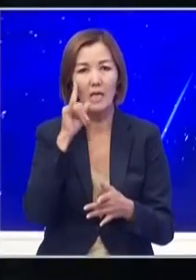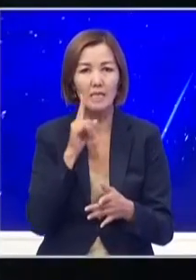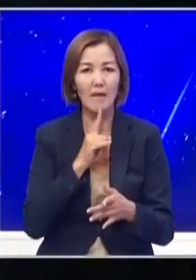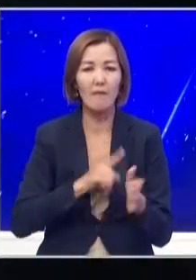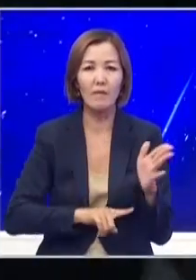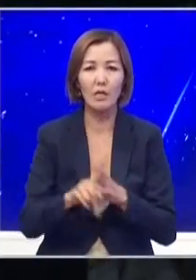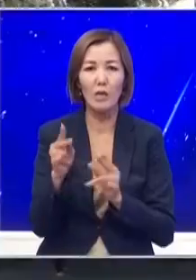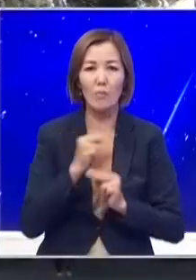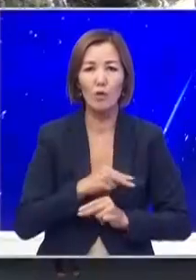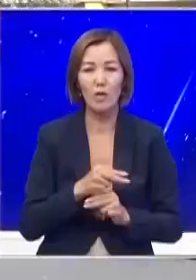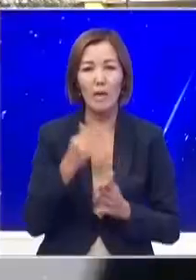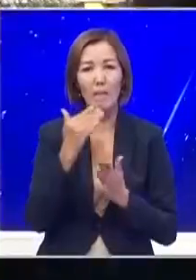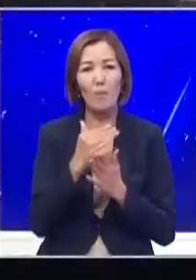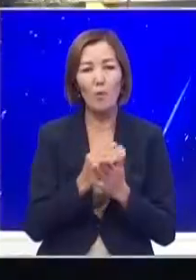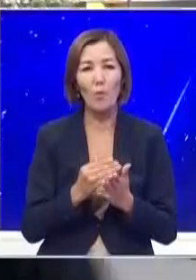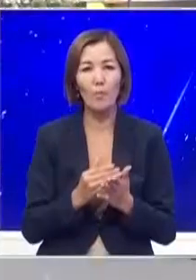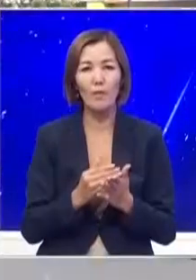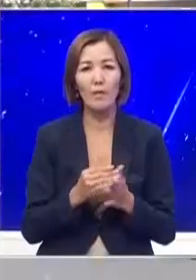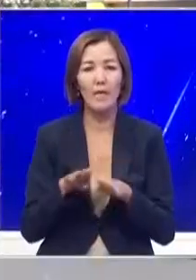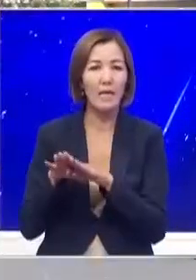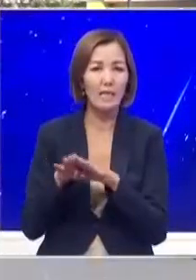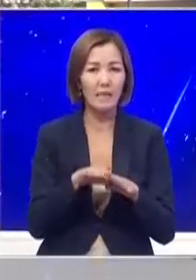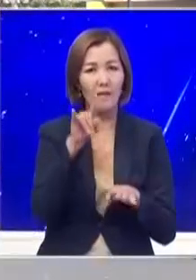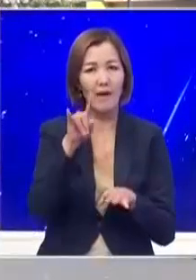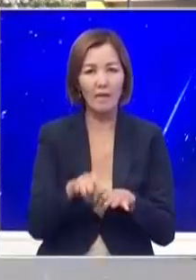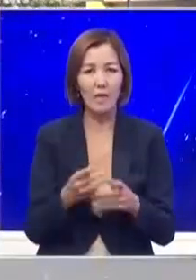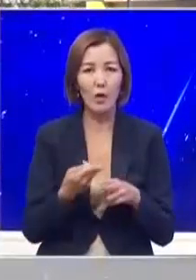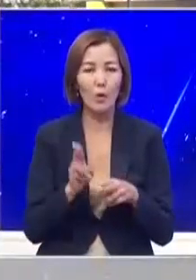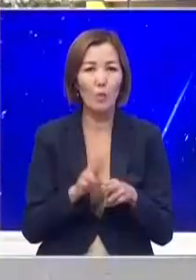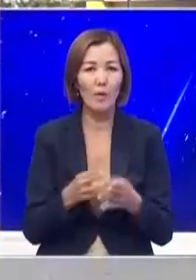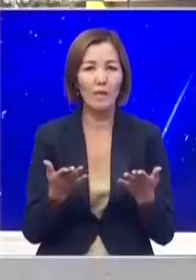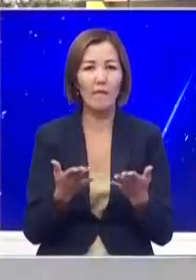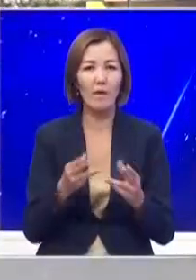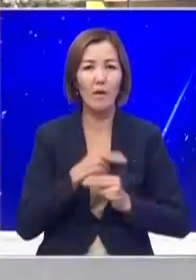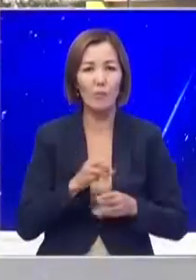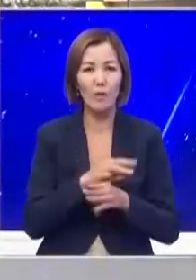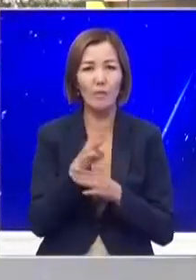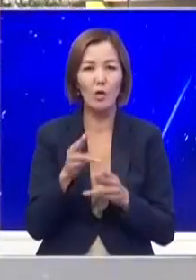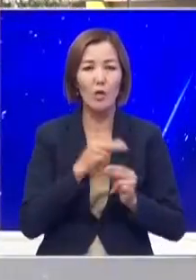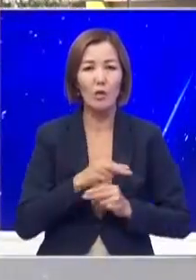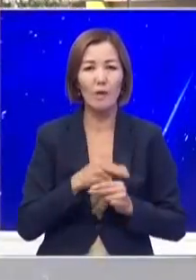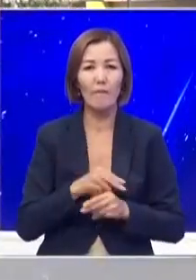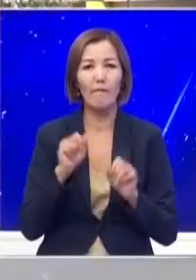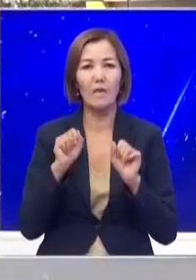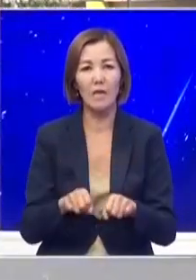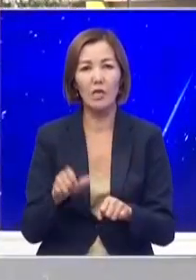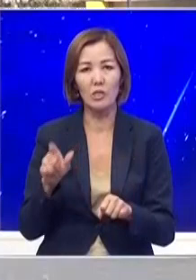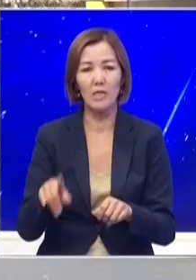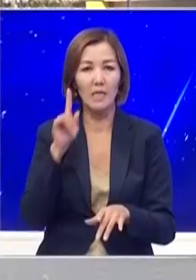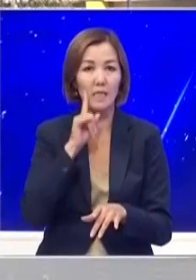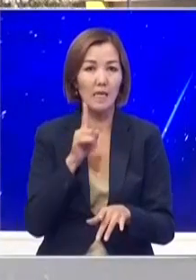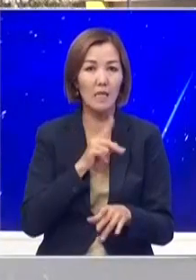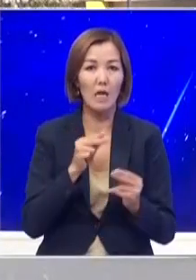казахов начали работать по принципу «единого окна». Кроме того, ведется работа по обеспечению трудовых прав граждан